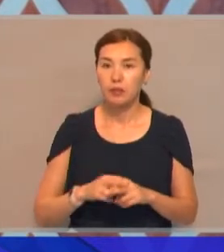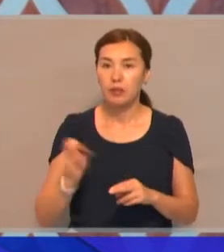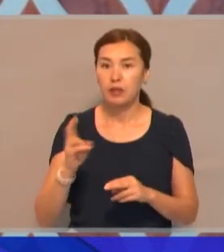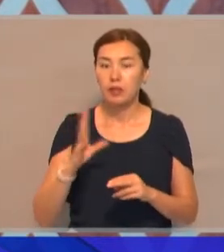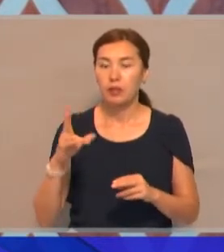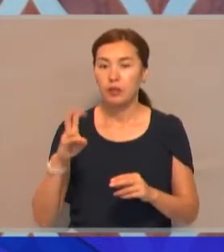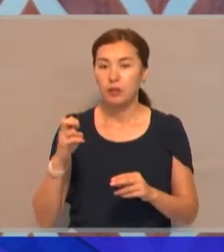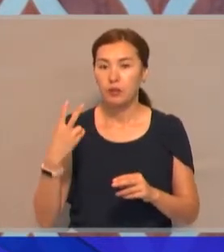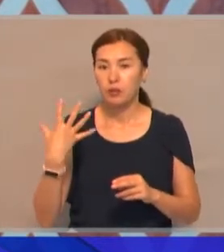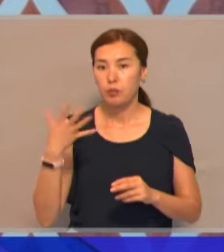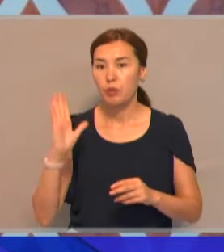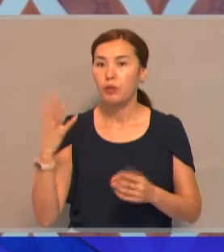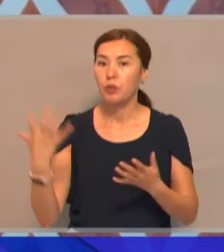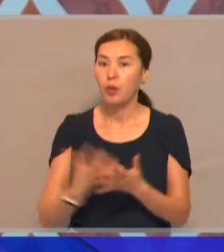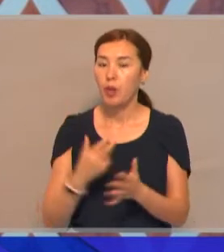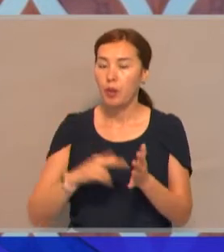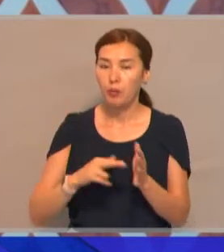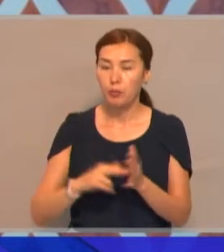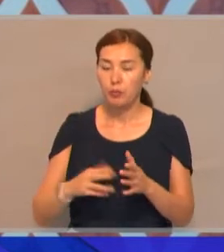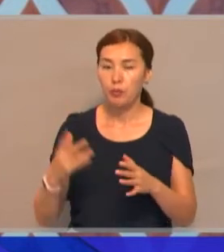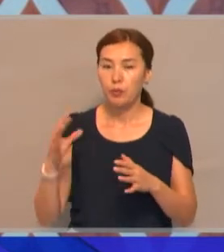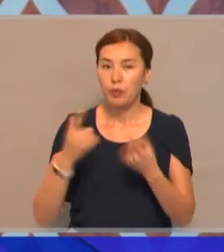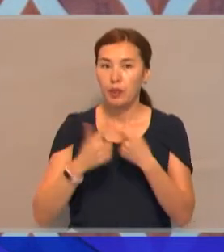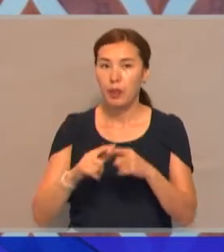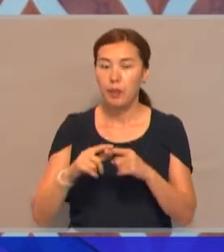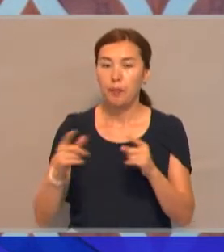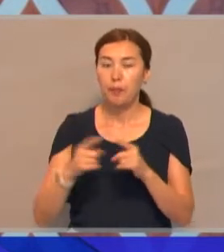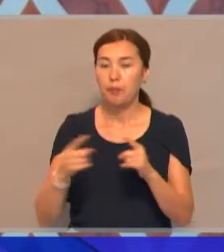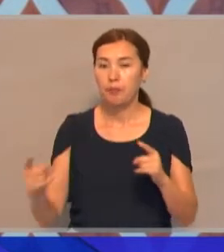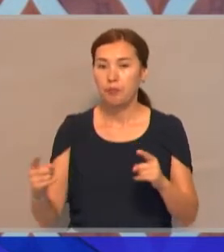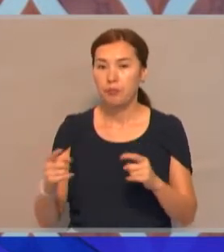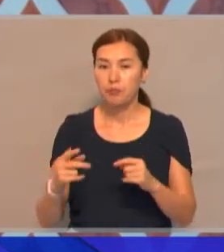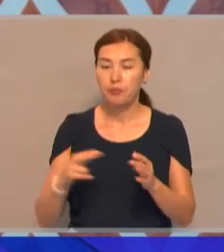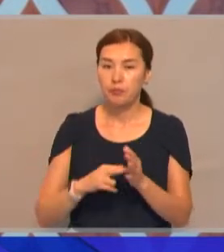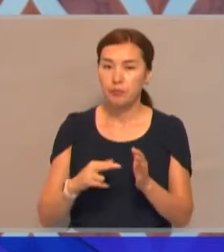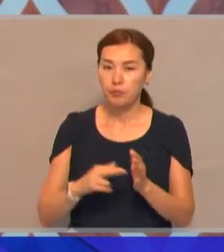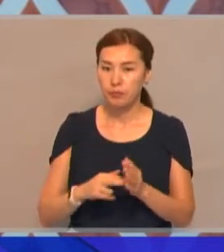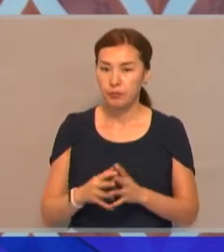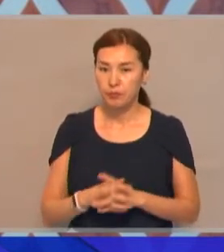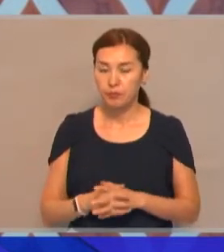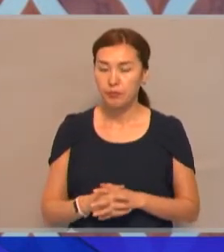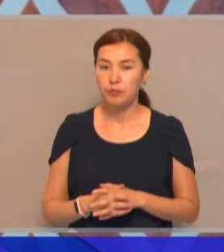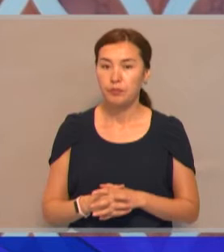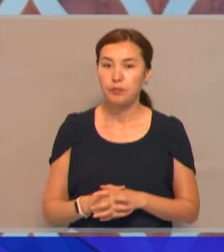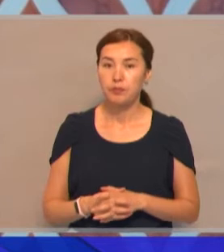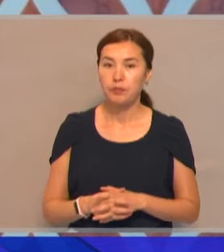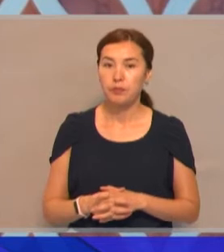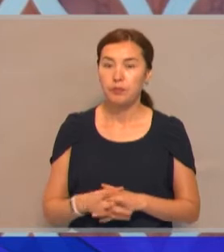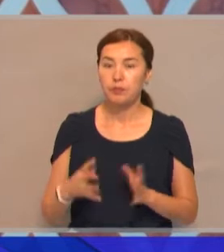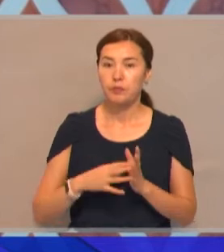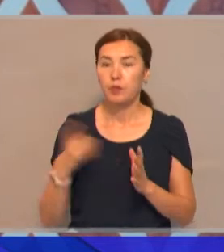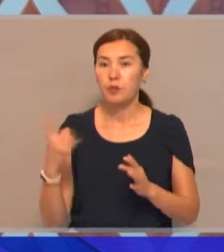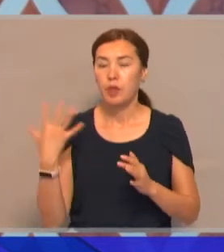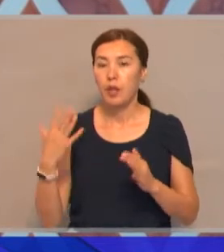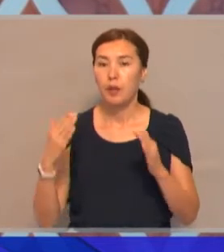пәтер саны 225 болып табылады. Жобалаушы мекеме инженерлік система жобалаушы жетекшісі болып табылады. 9